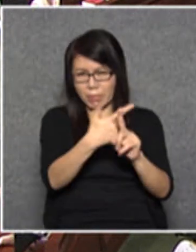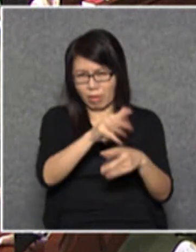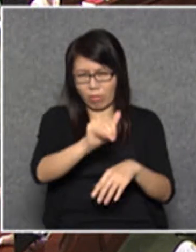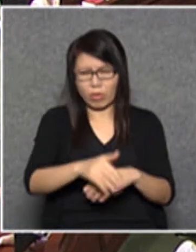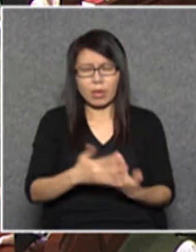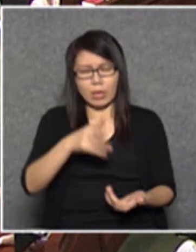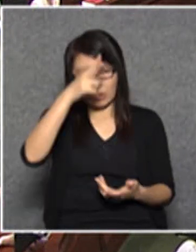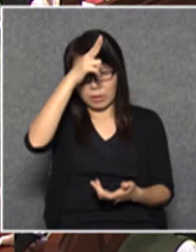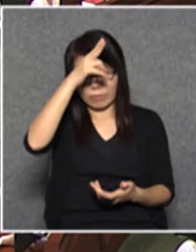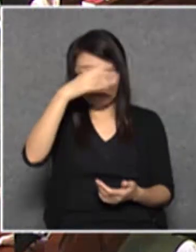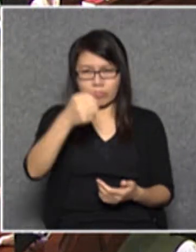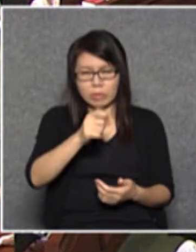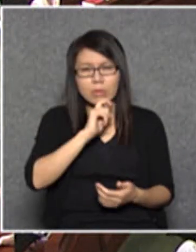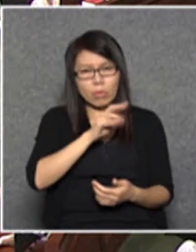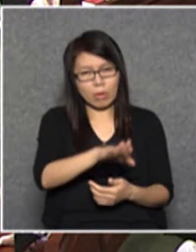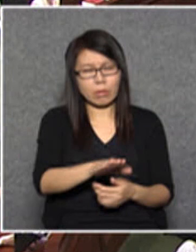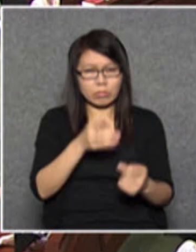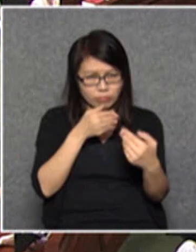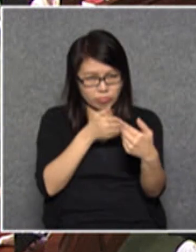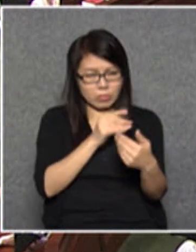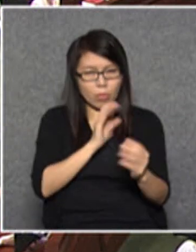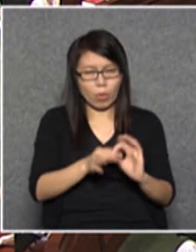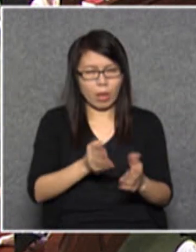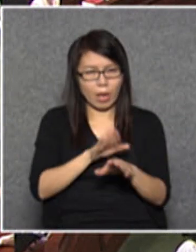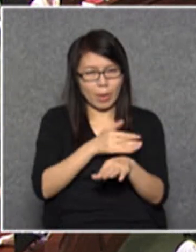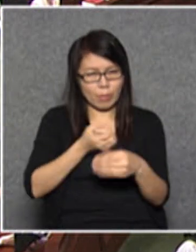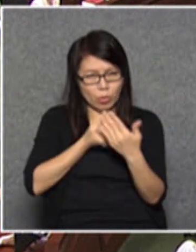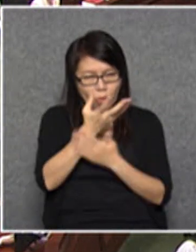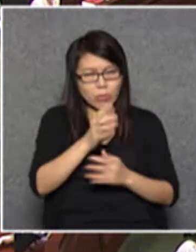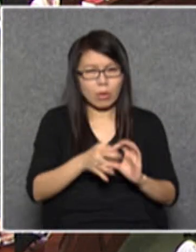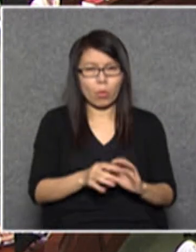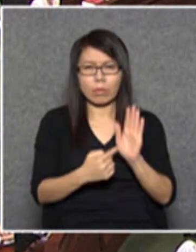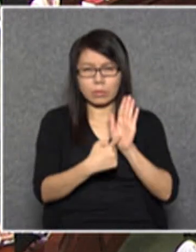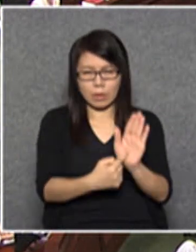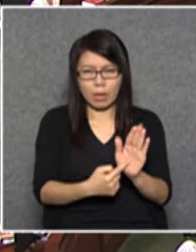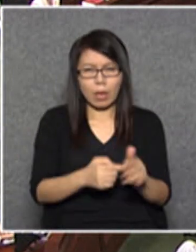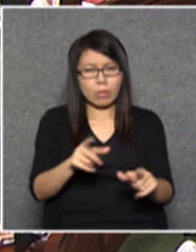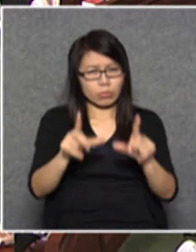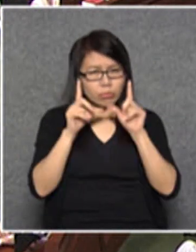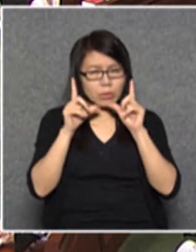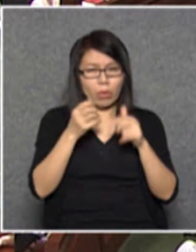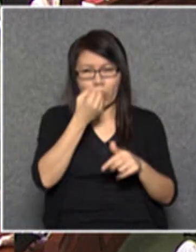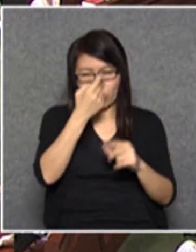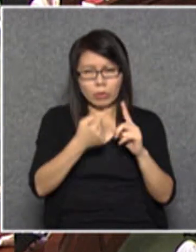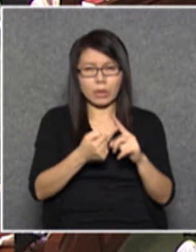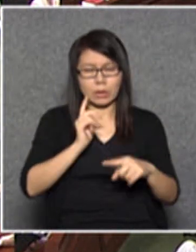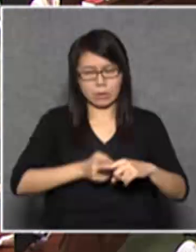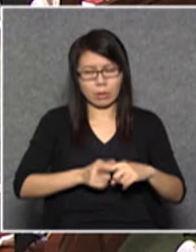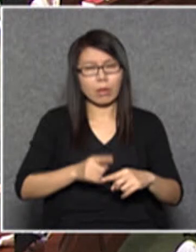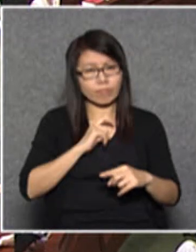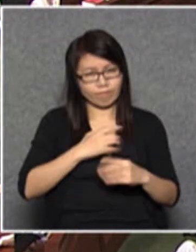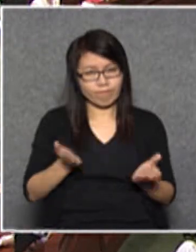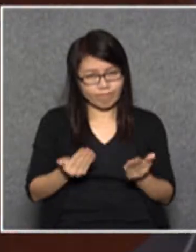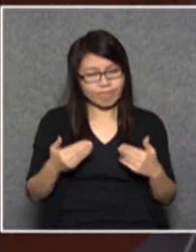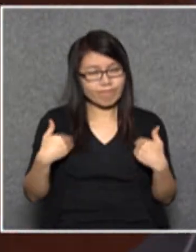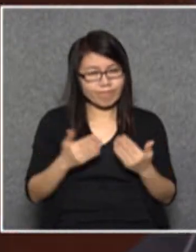府、特首如果對著我剛才所提出的一些例子作出一些回應，香港市民都是非常之歡迎的。多